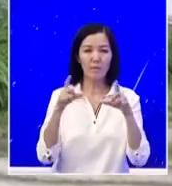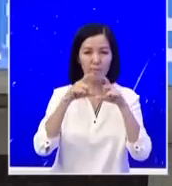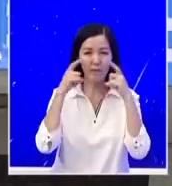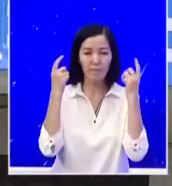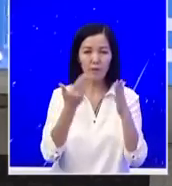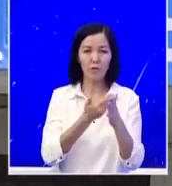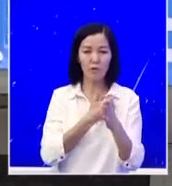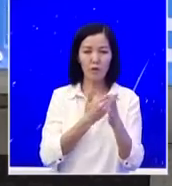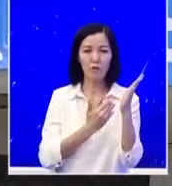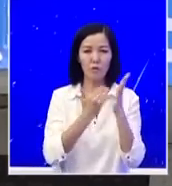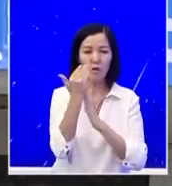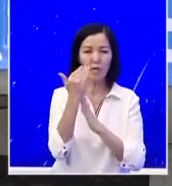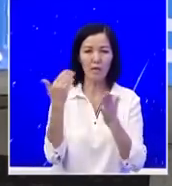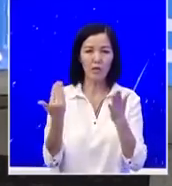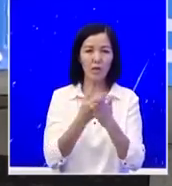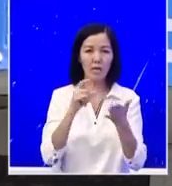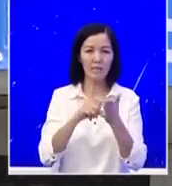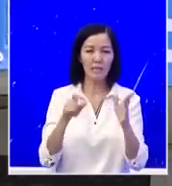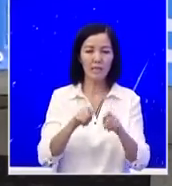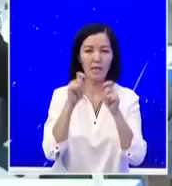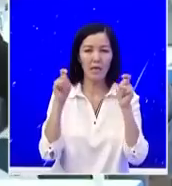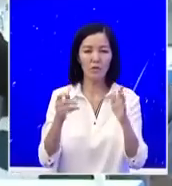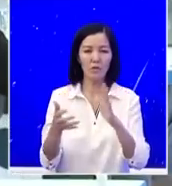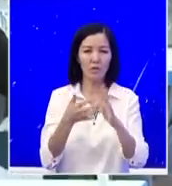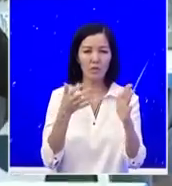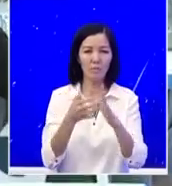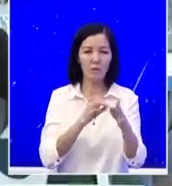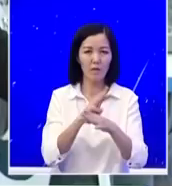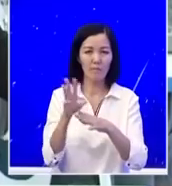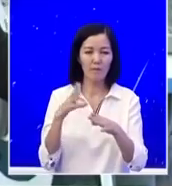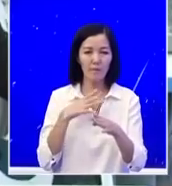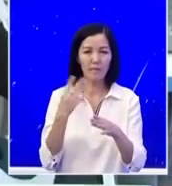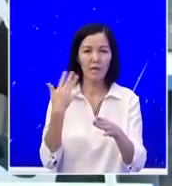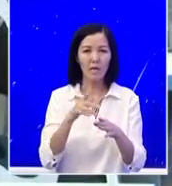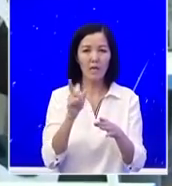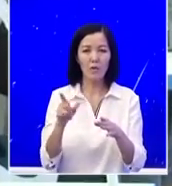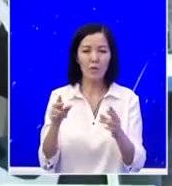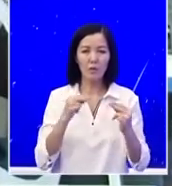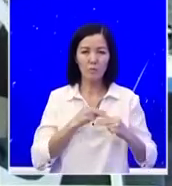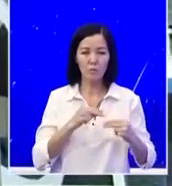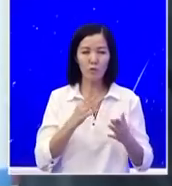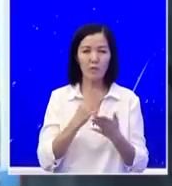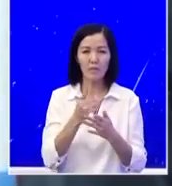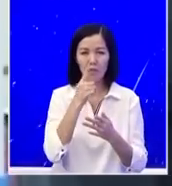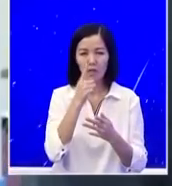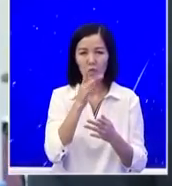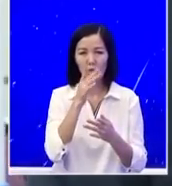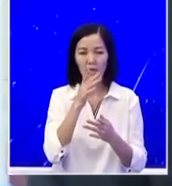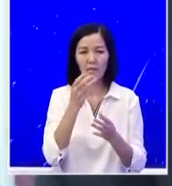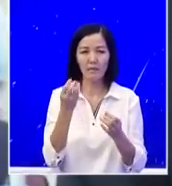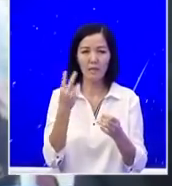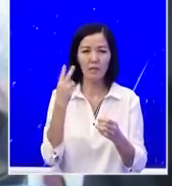артқан текелдегі жаңа цехтың ашылуы олардың жетіспеушілігін жоймақ. Қазір мұнда 50 адам жұмыс істейді. Жақын арада тағы